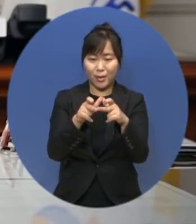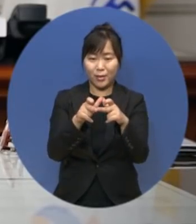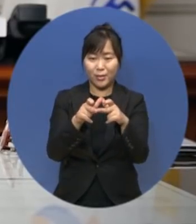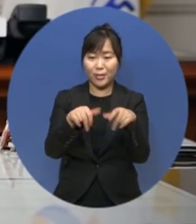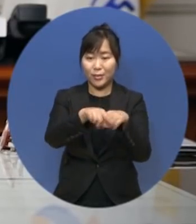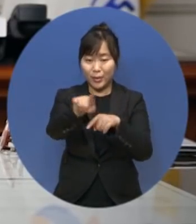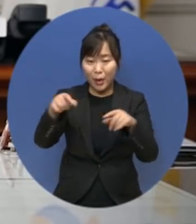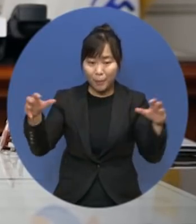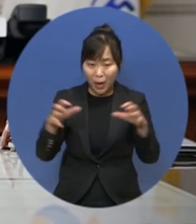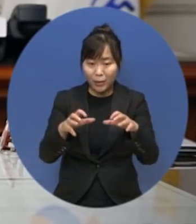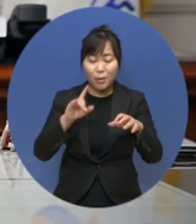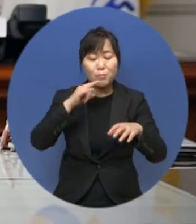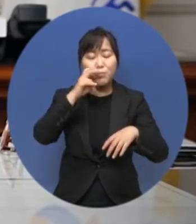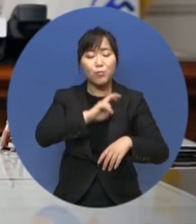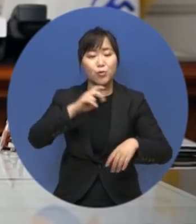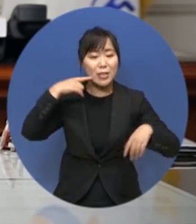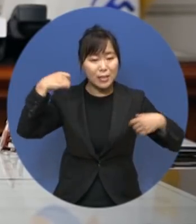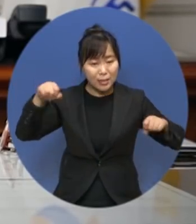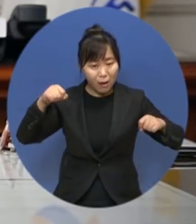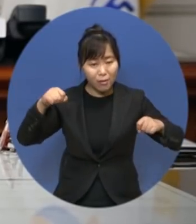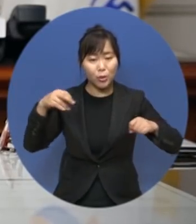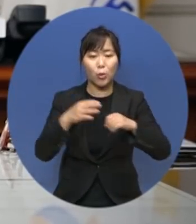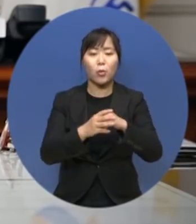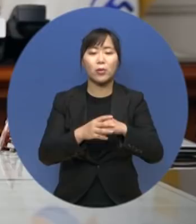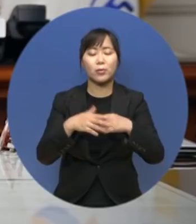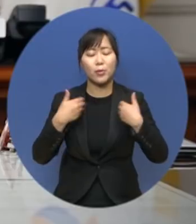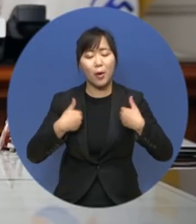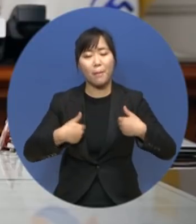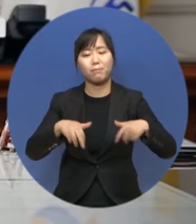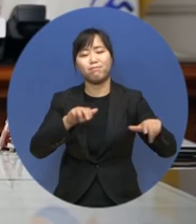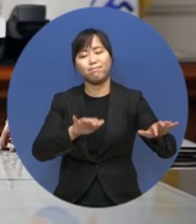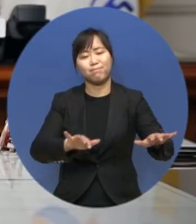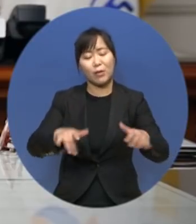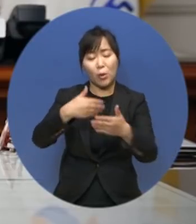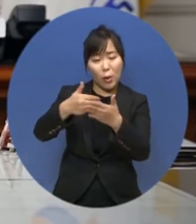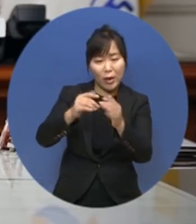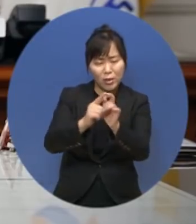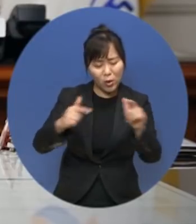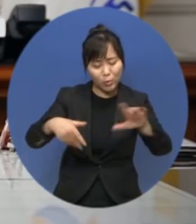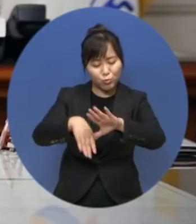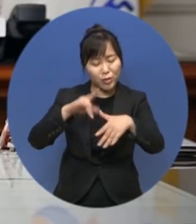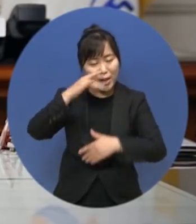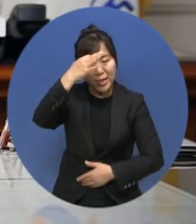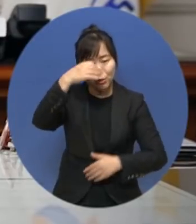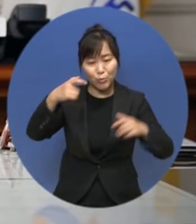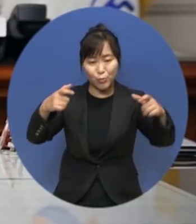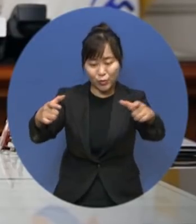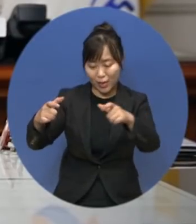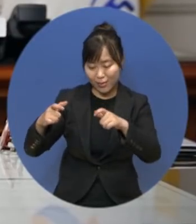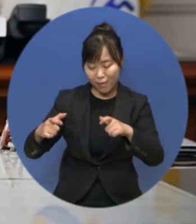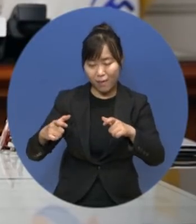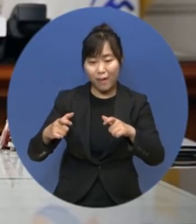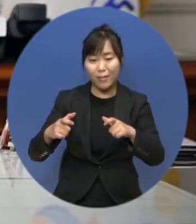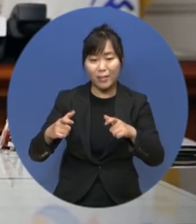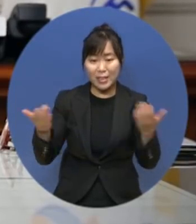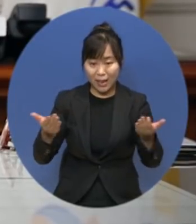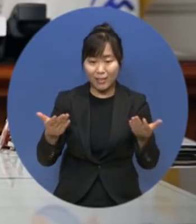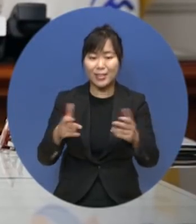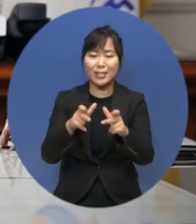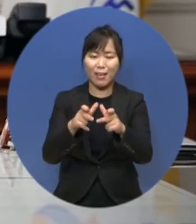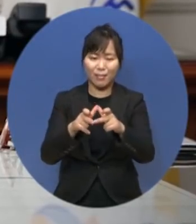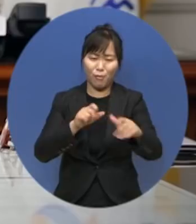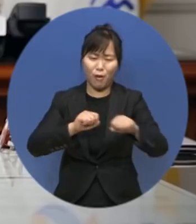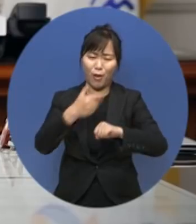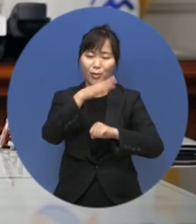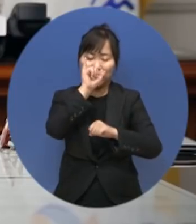이루어진 뮤지컬 극단, 클래식 연주단, 화가 등 다양한 문화예술 분야에서 일하는 장애인들이 활동할